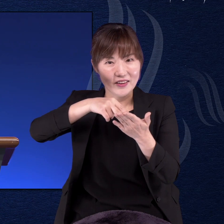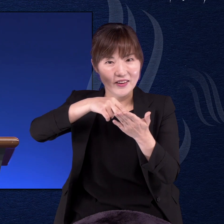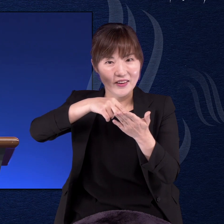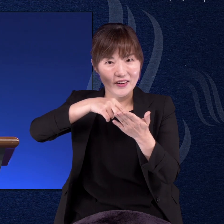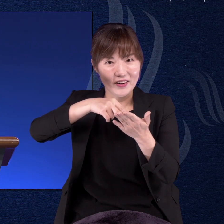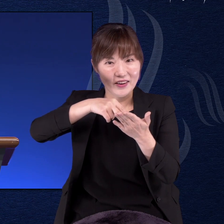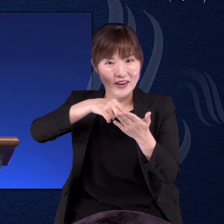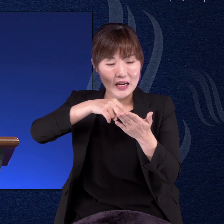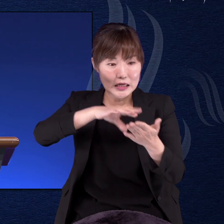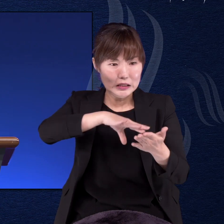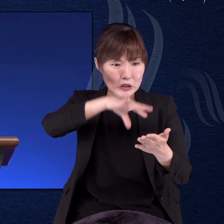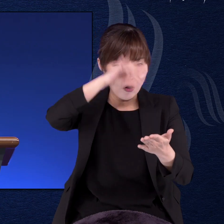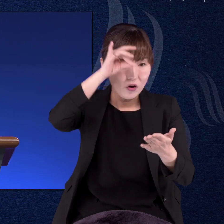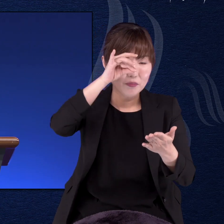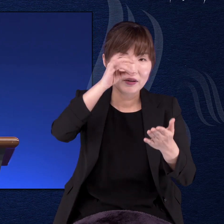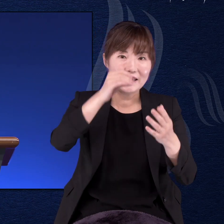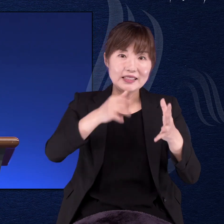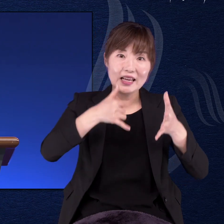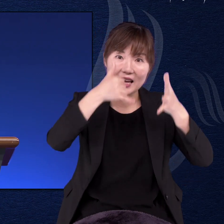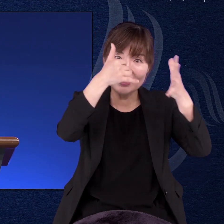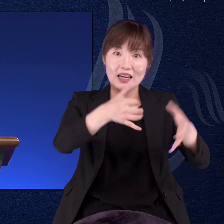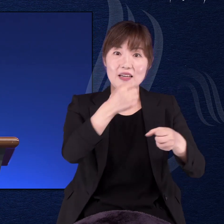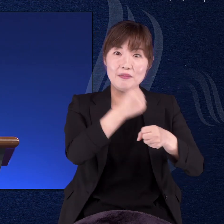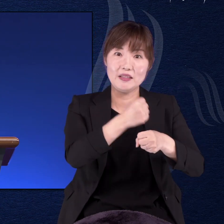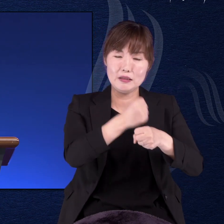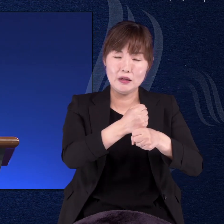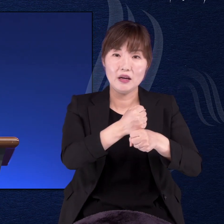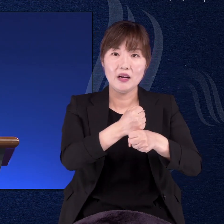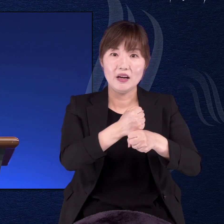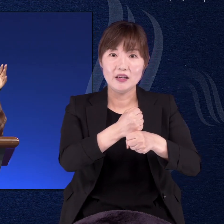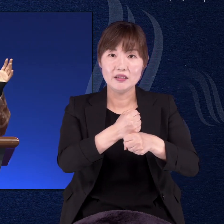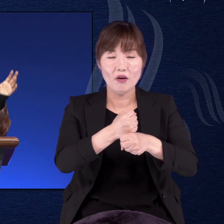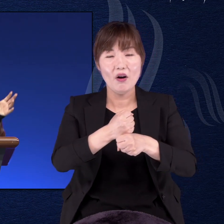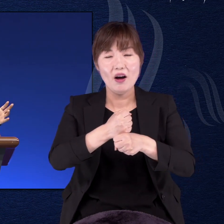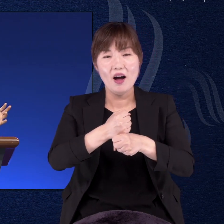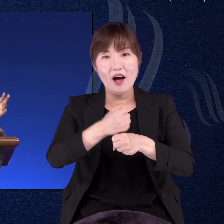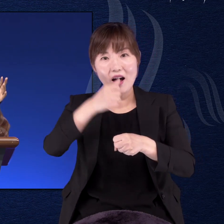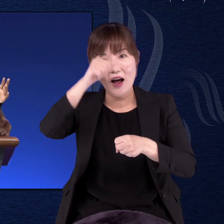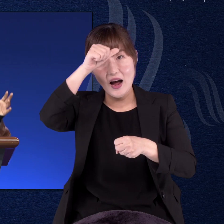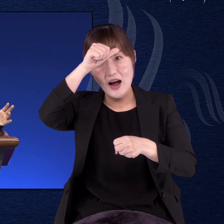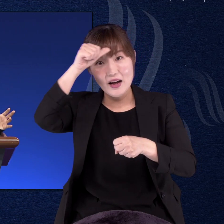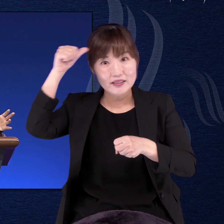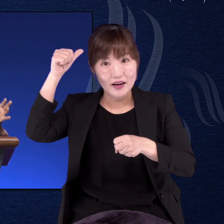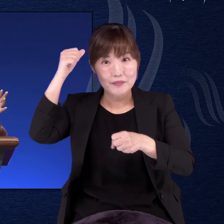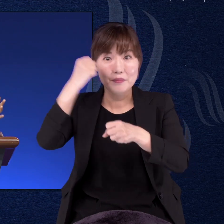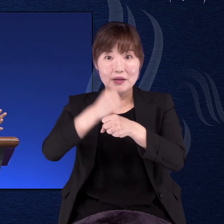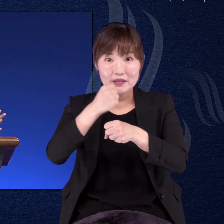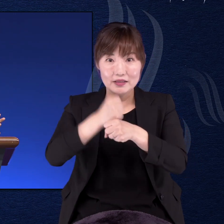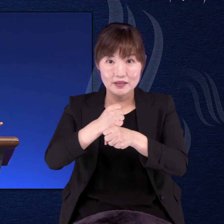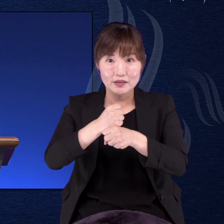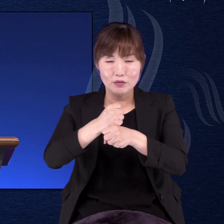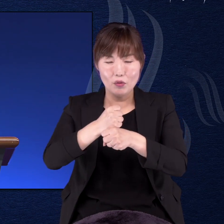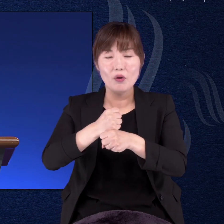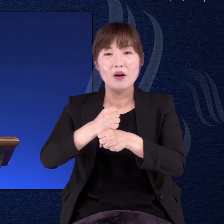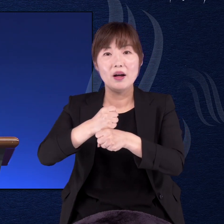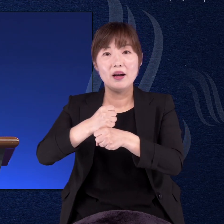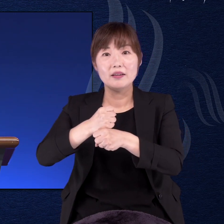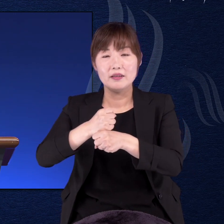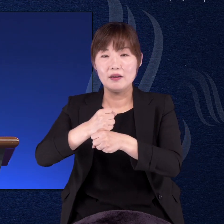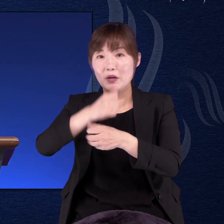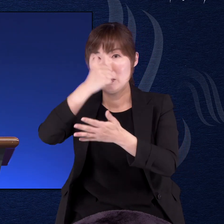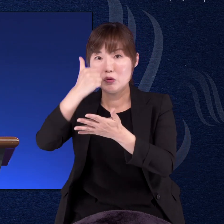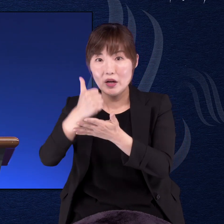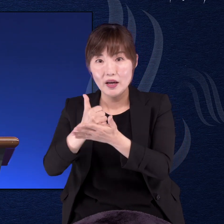아담을 만드시고 죄가 어떻게 우리한테 들어왔으며 그 죄 때문에 하나님의 계보와 그렇지 않은 계보가 나눠지고